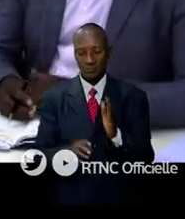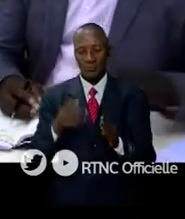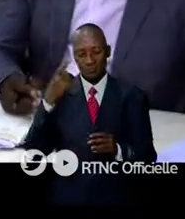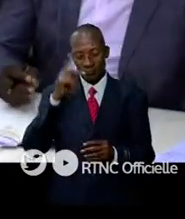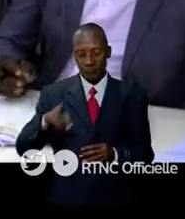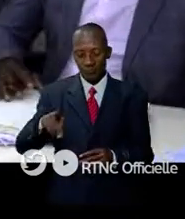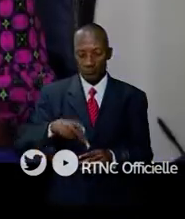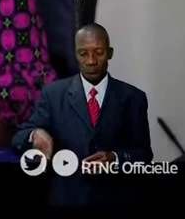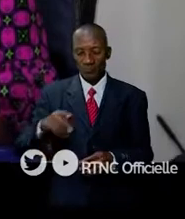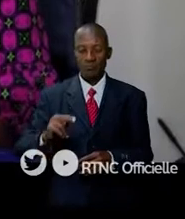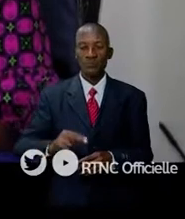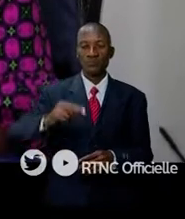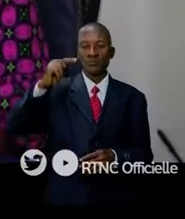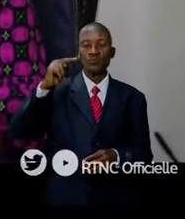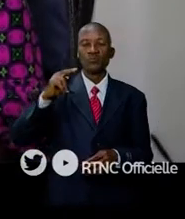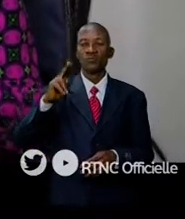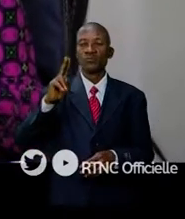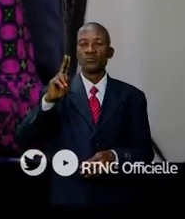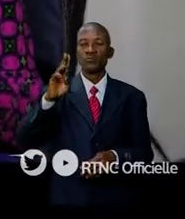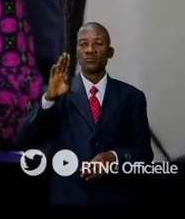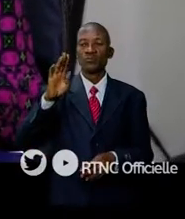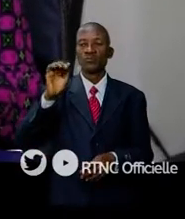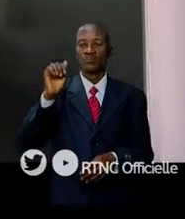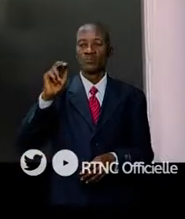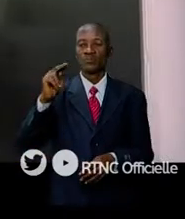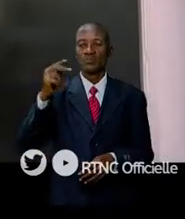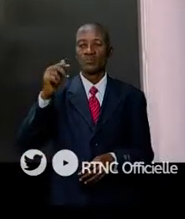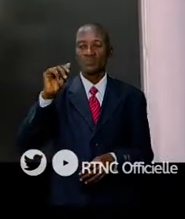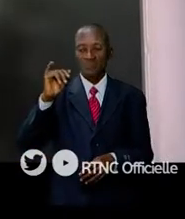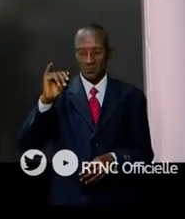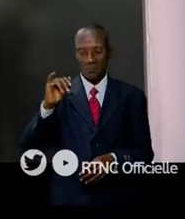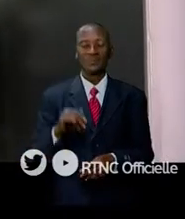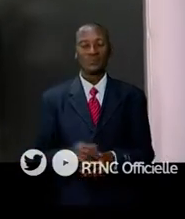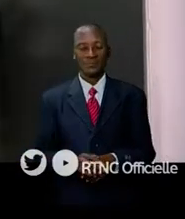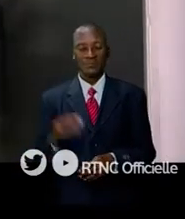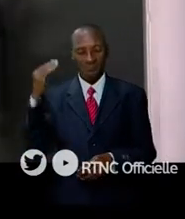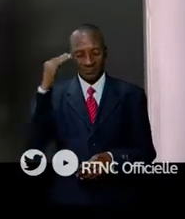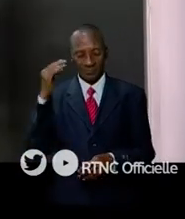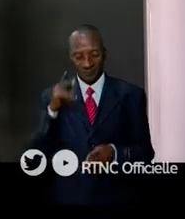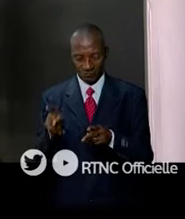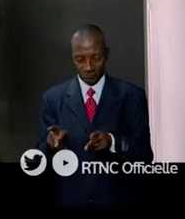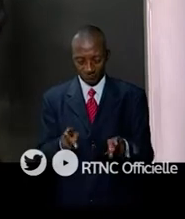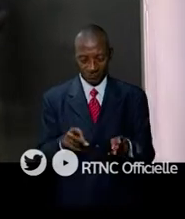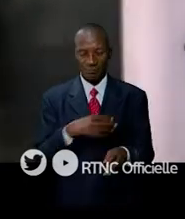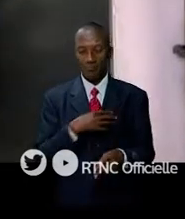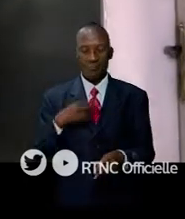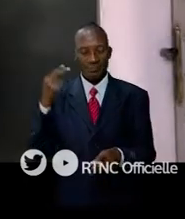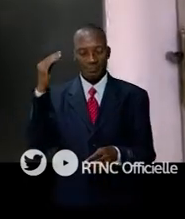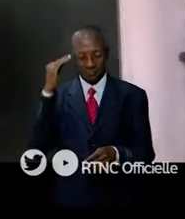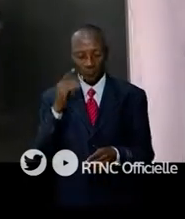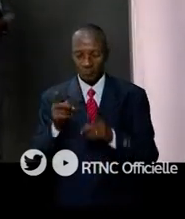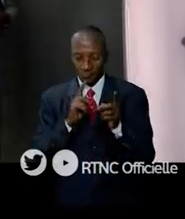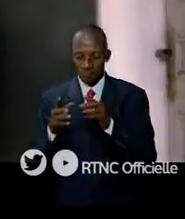Oubangui. Les élus de ces coins étaient les hôtes du vice-premier ministre, ministre du Plan, Élisée Mounembwe. Nous sommes venus